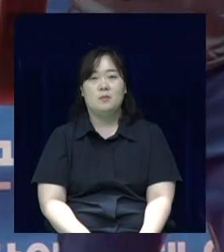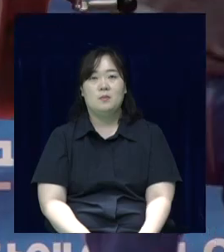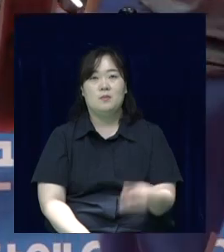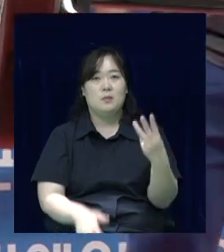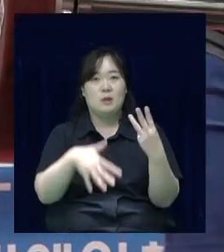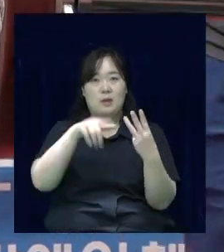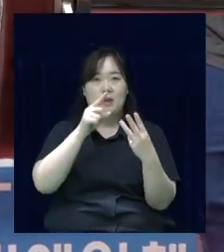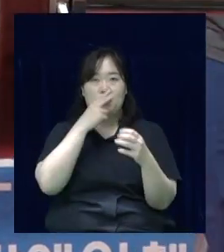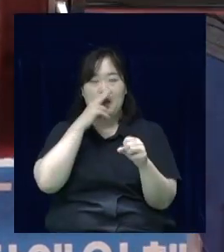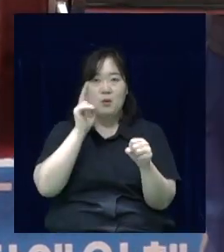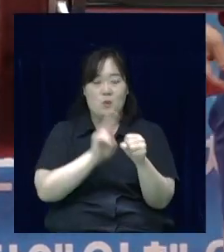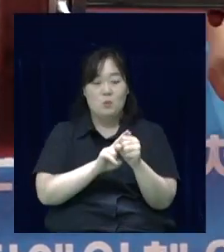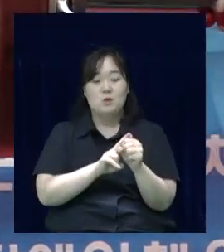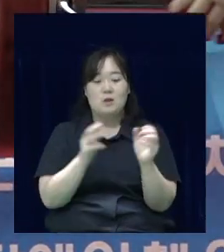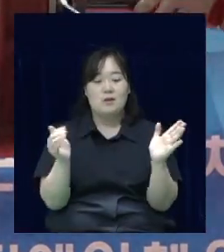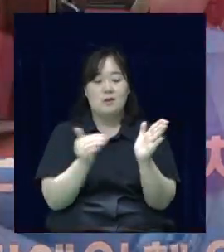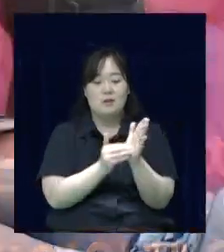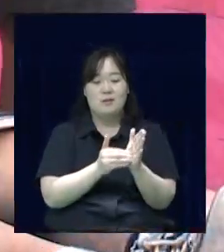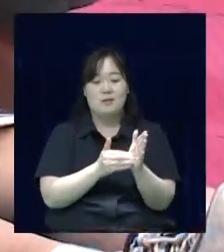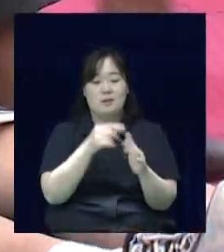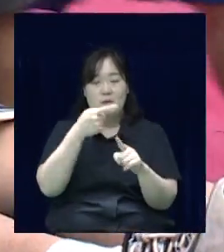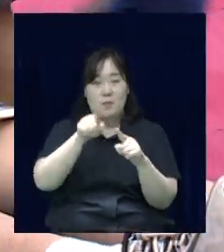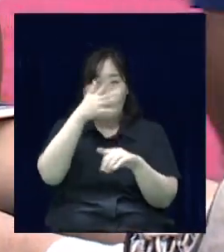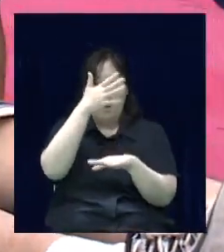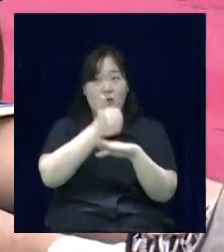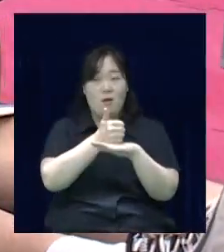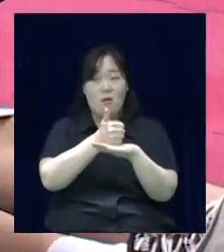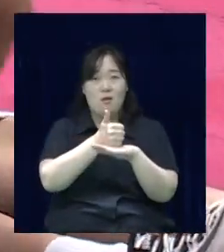3차 시도 이어갑니다. 판정은요?